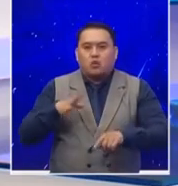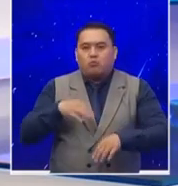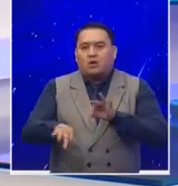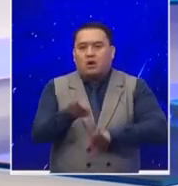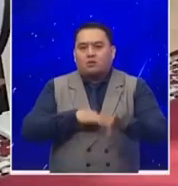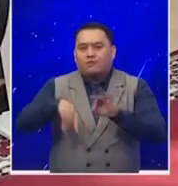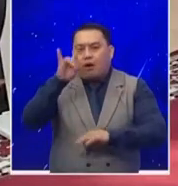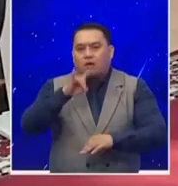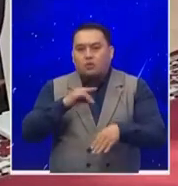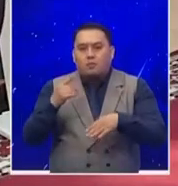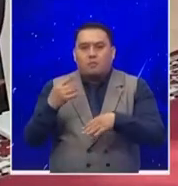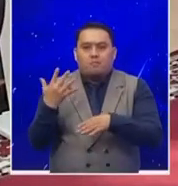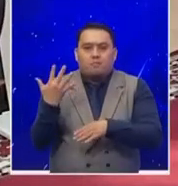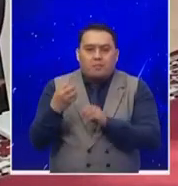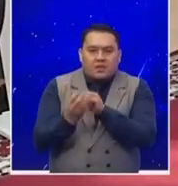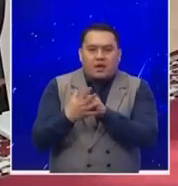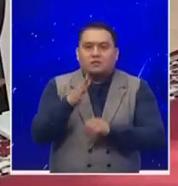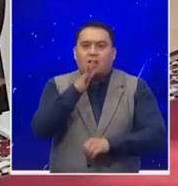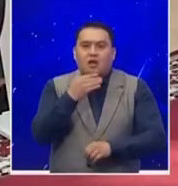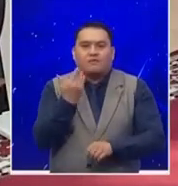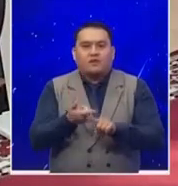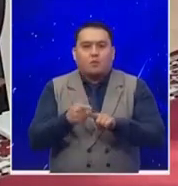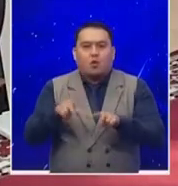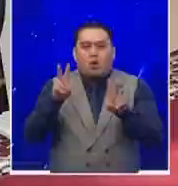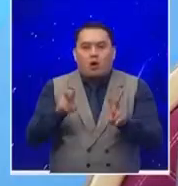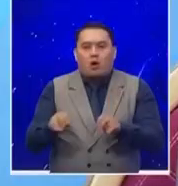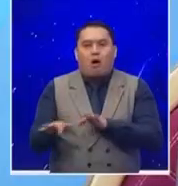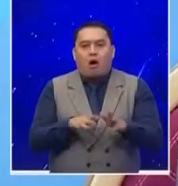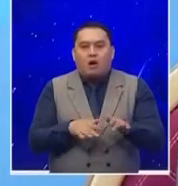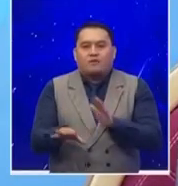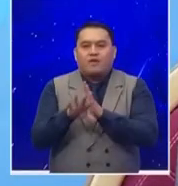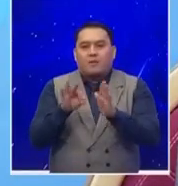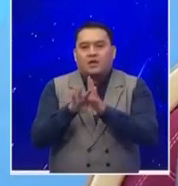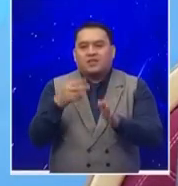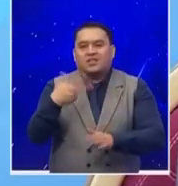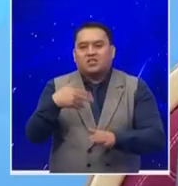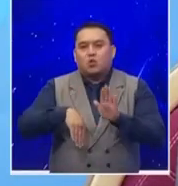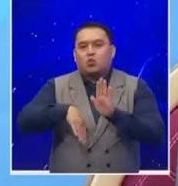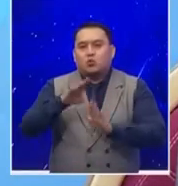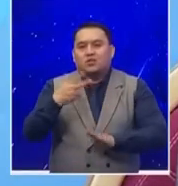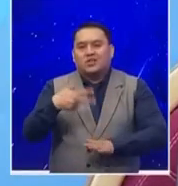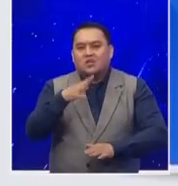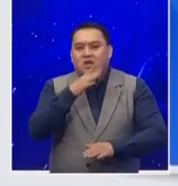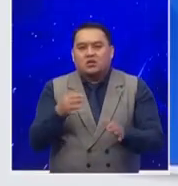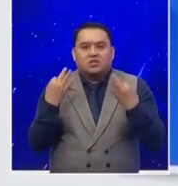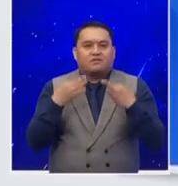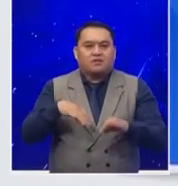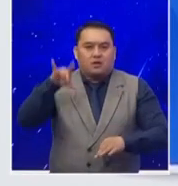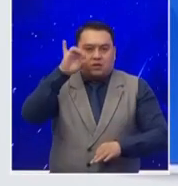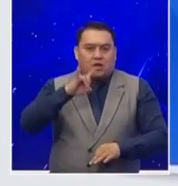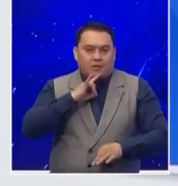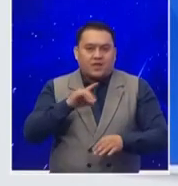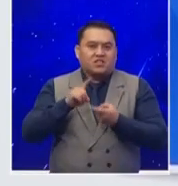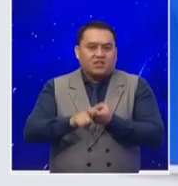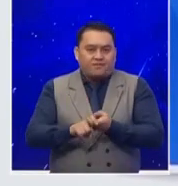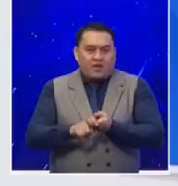проект в Казахстане проводят уже более 15 лет. В этом году в рамках акции выбрали 30 книг к 30-летию независимости. В связи с